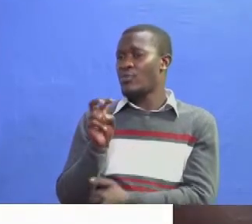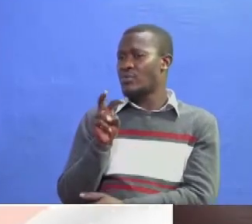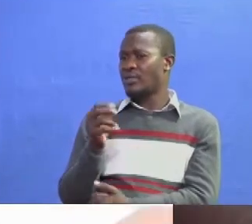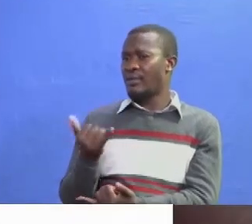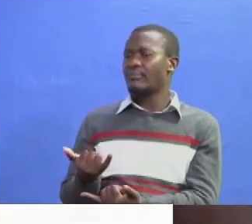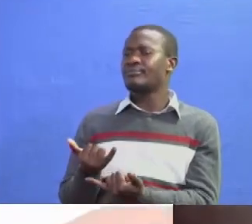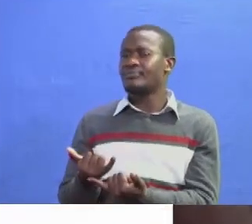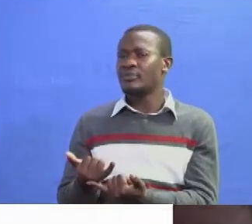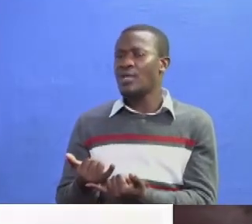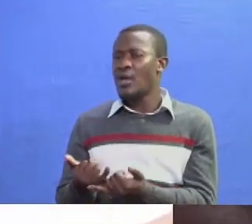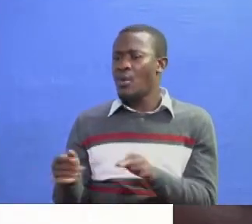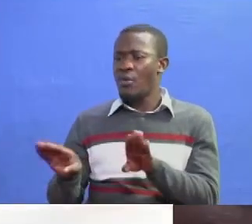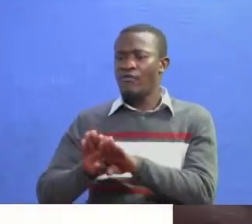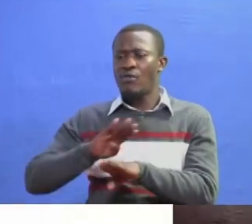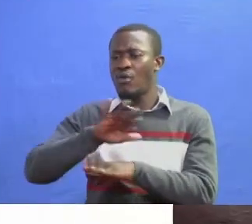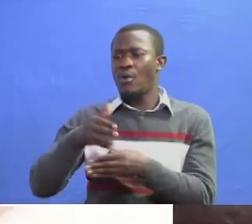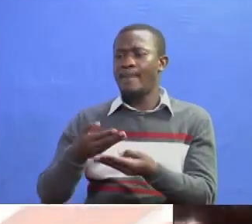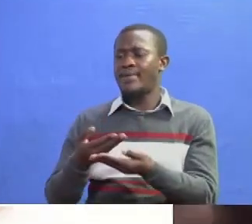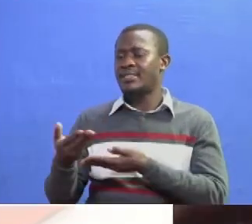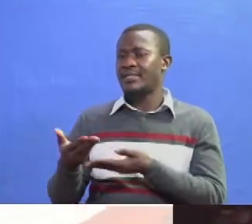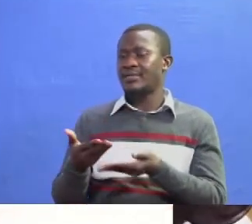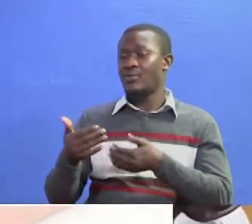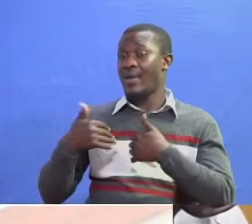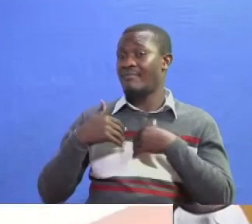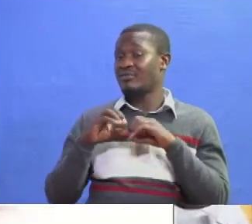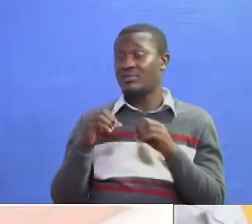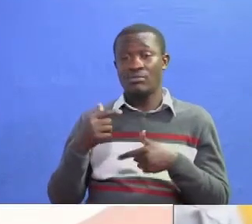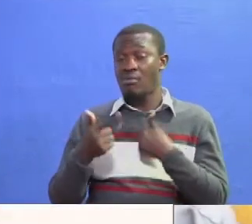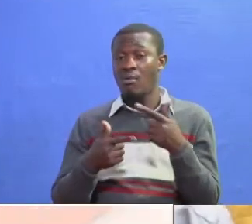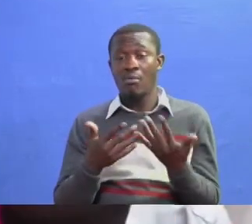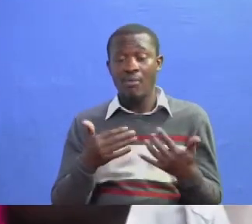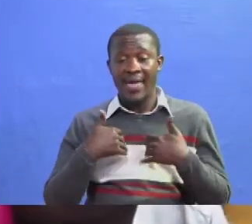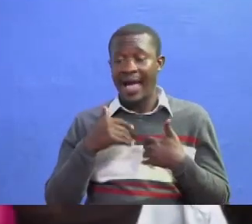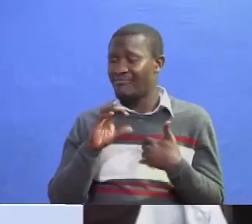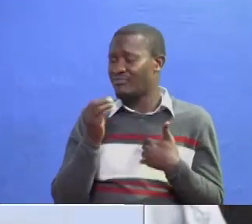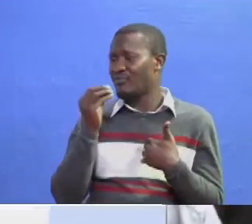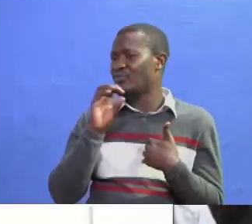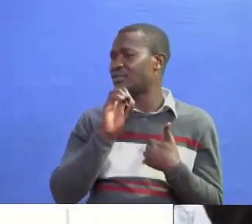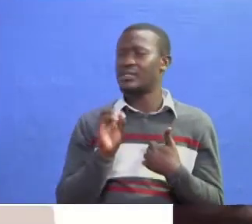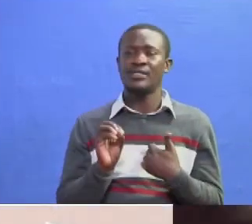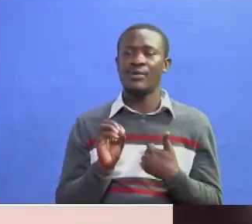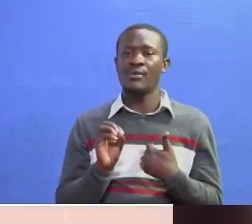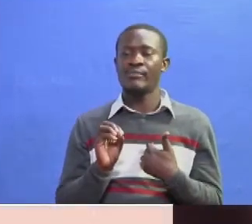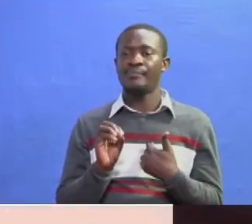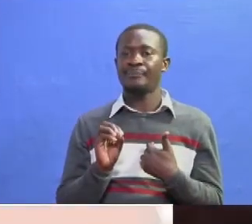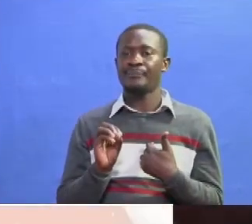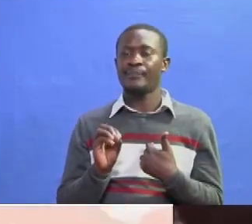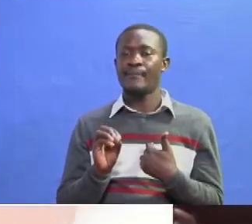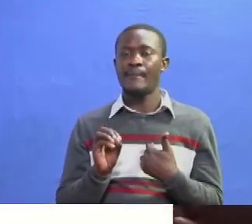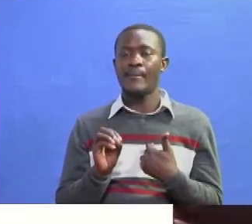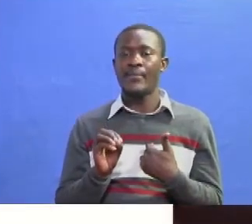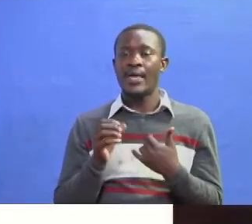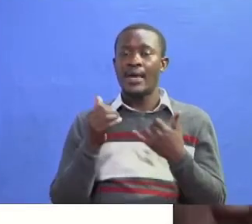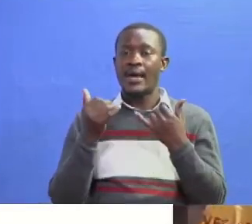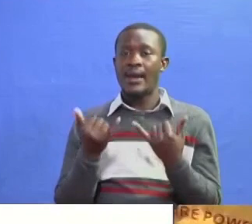eh tumefunga mabiashara zetu hatuna PR ya kwenda hatuna Mak kitu ya kukula chakula yote imeharibikia kwa nyumba na